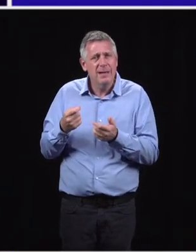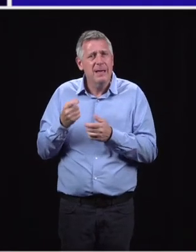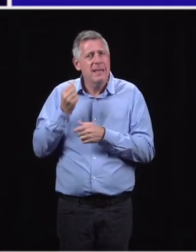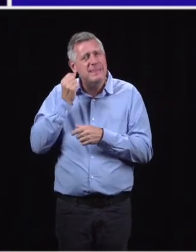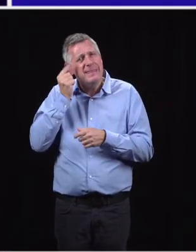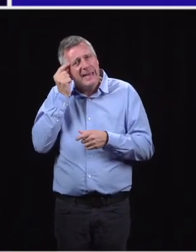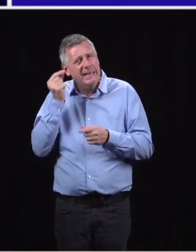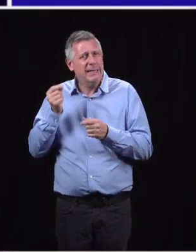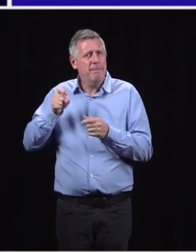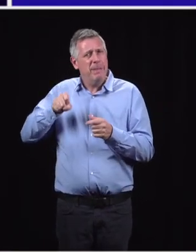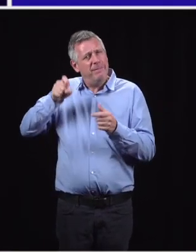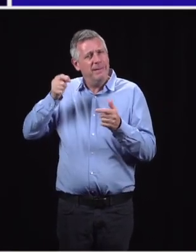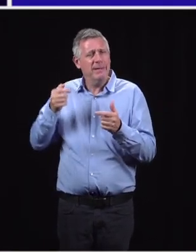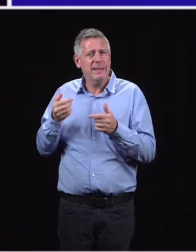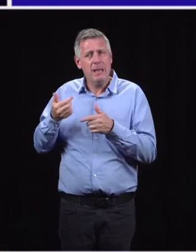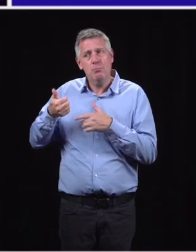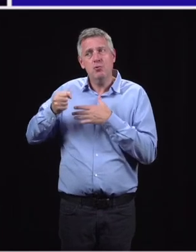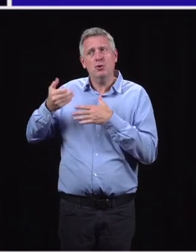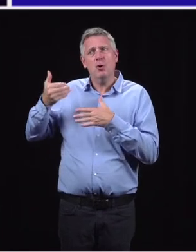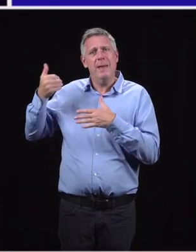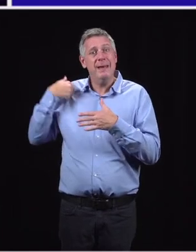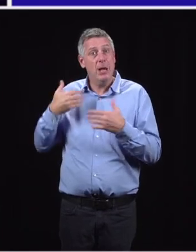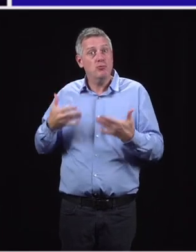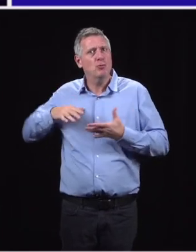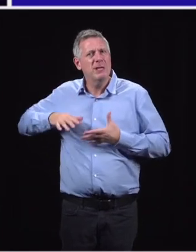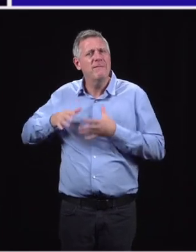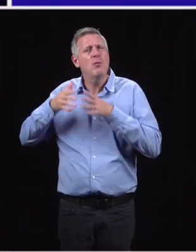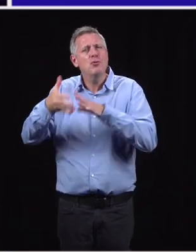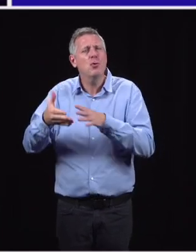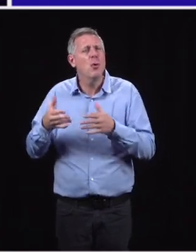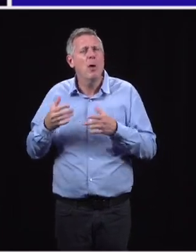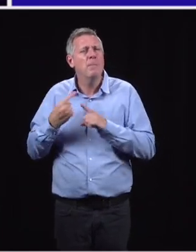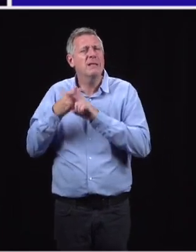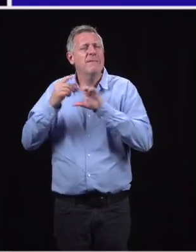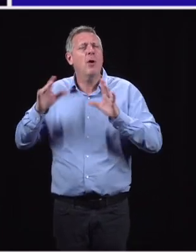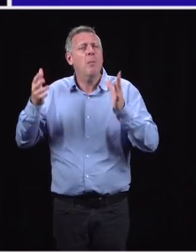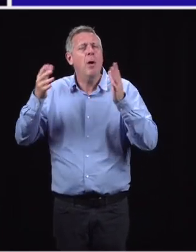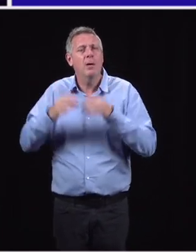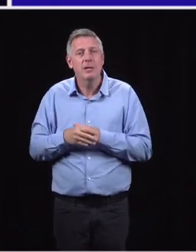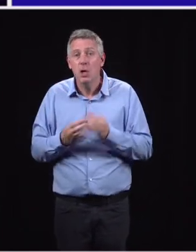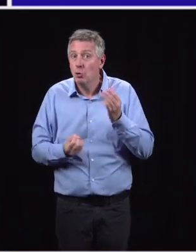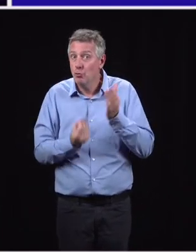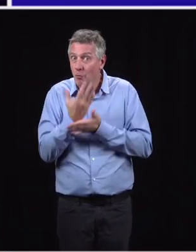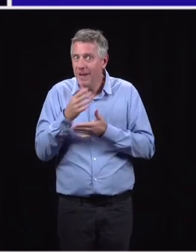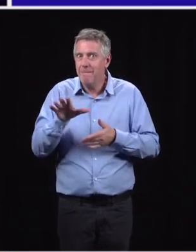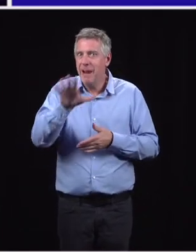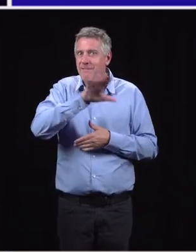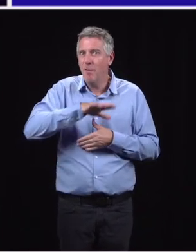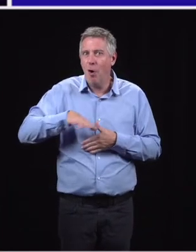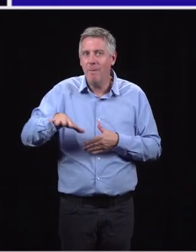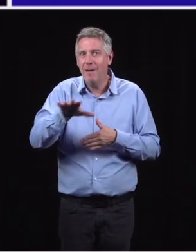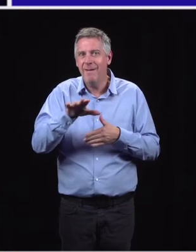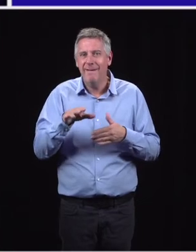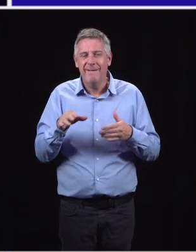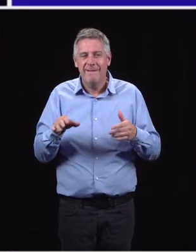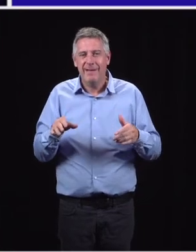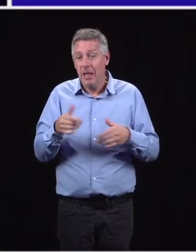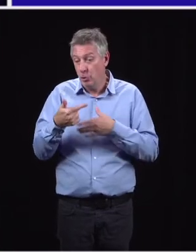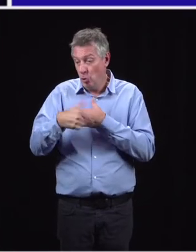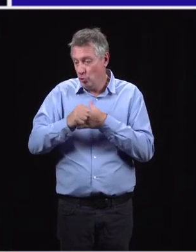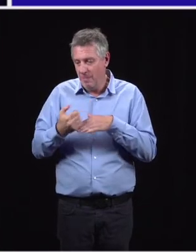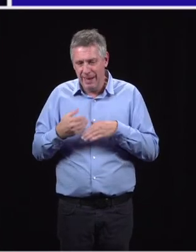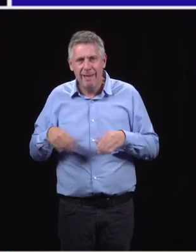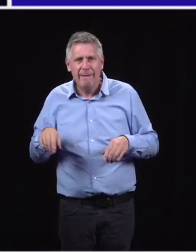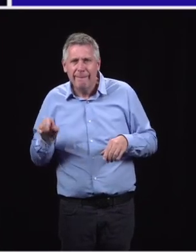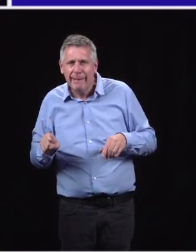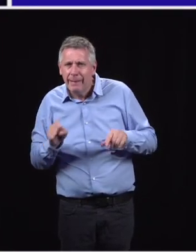semaines et le déclic d'aujourd'hui alors ce qui a changé on a eu on a lancé une nouvelle plateforme du coup il y a deux semaines on espère avoir beaucoup de